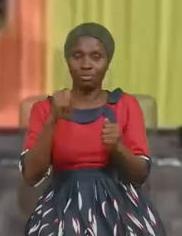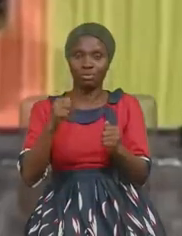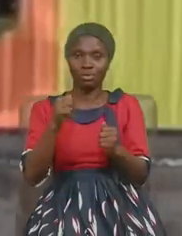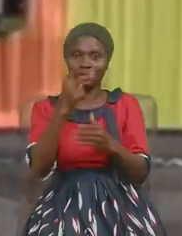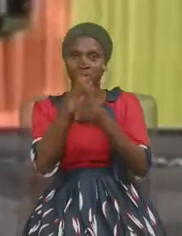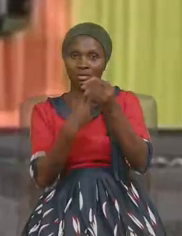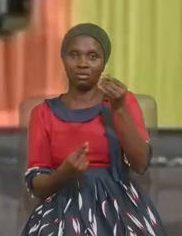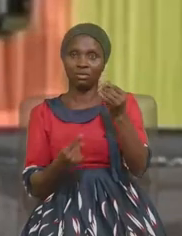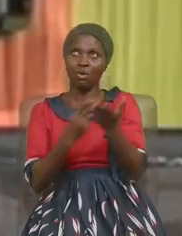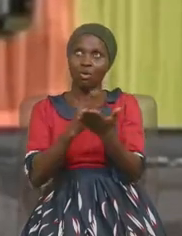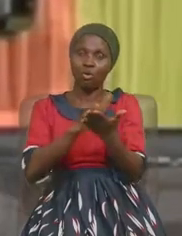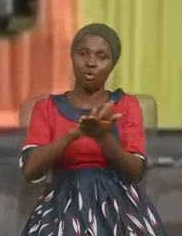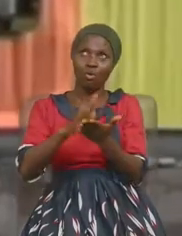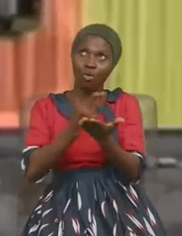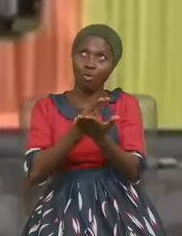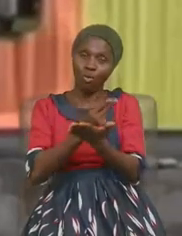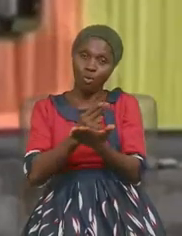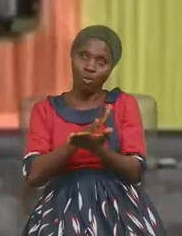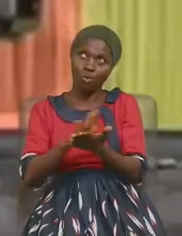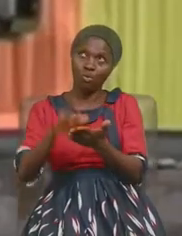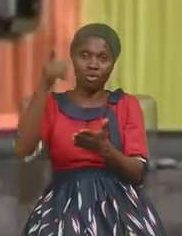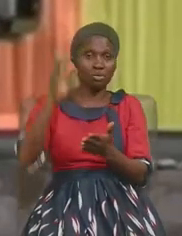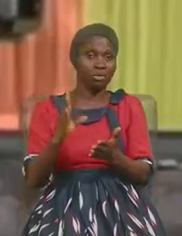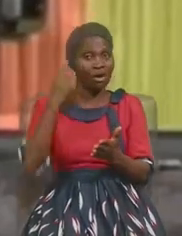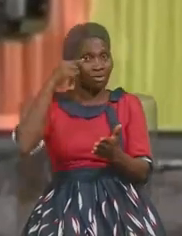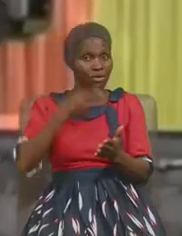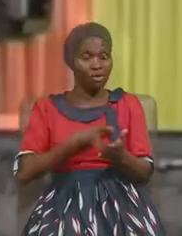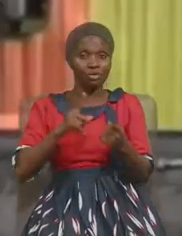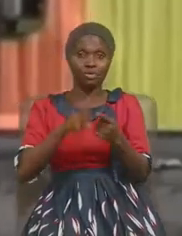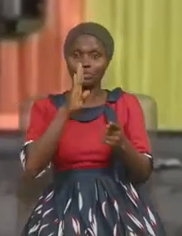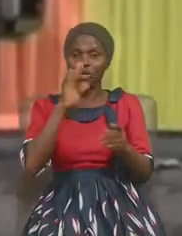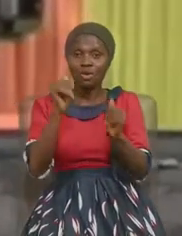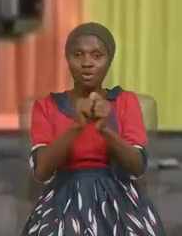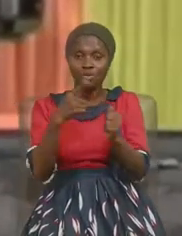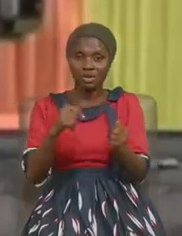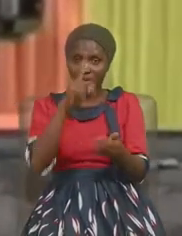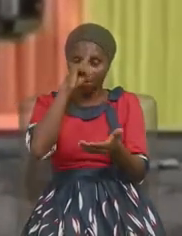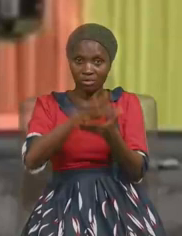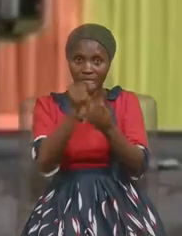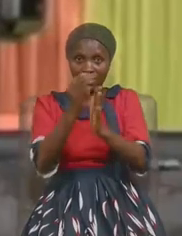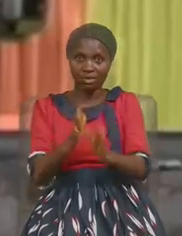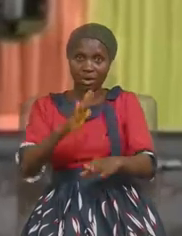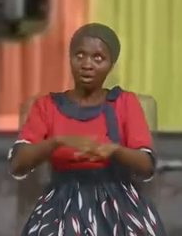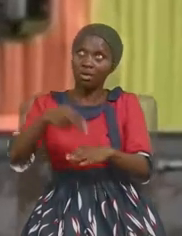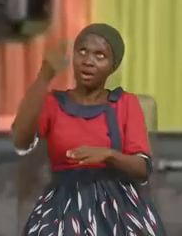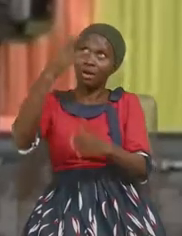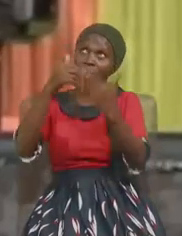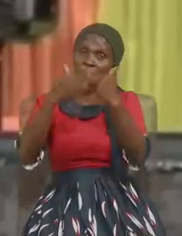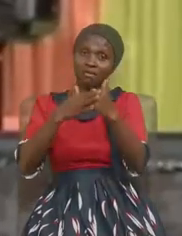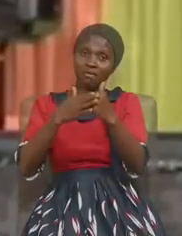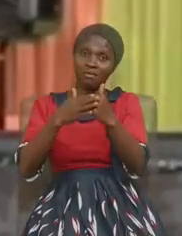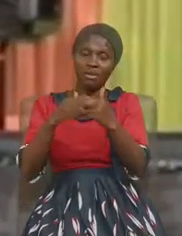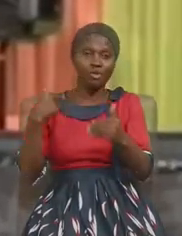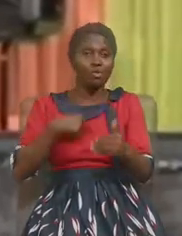saint. Pour que nous puissions être avec les saints en haut. Nous devons avoir les